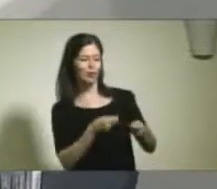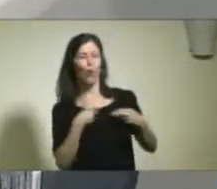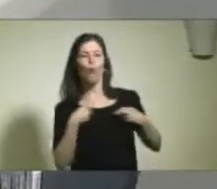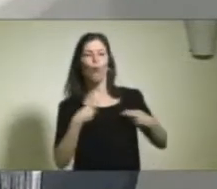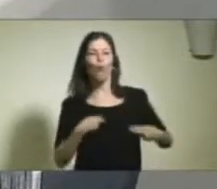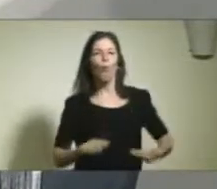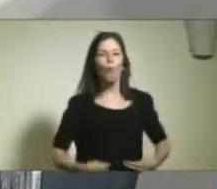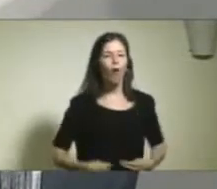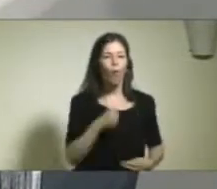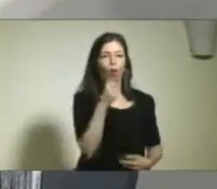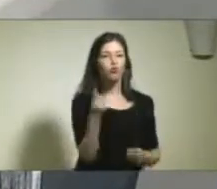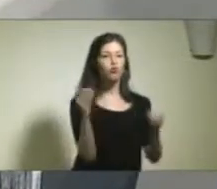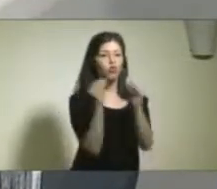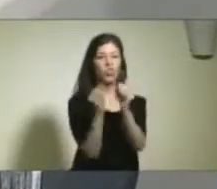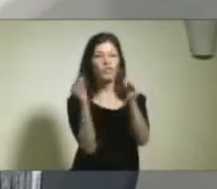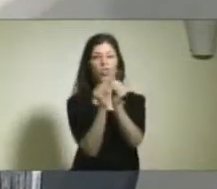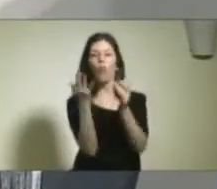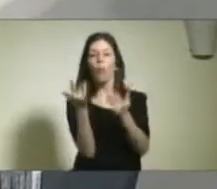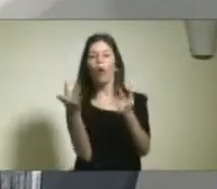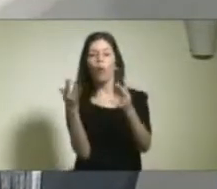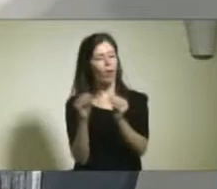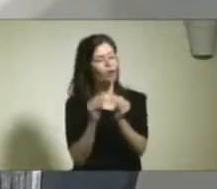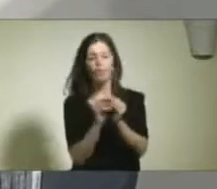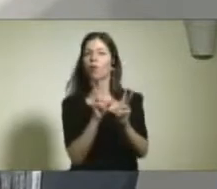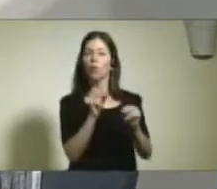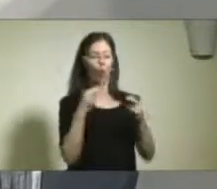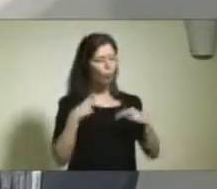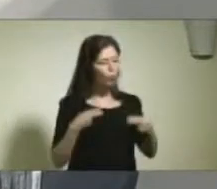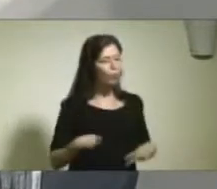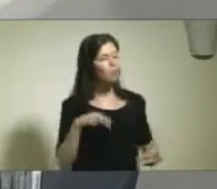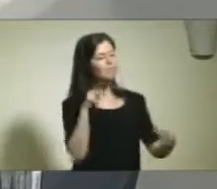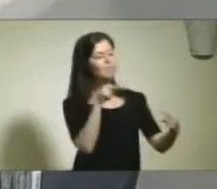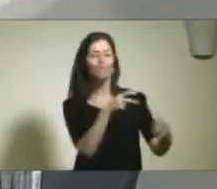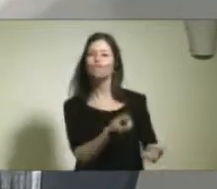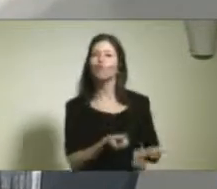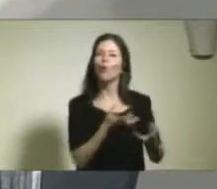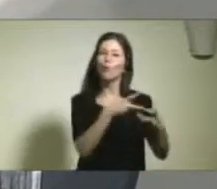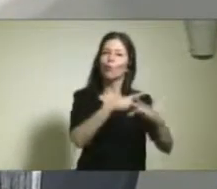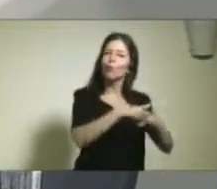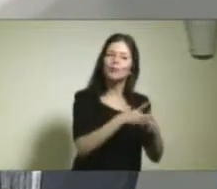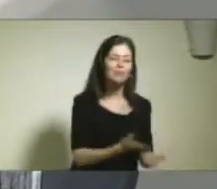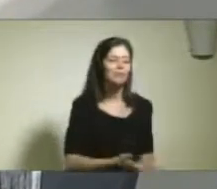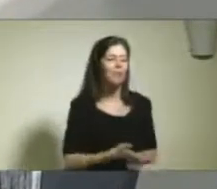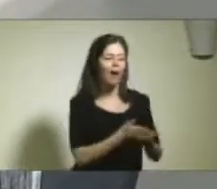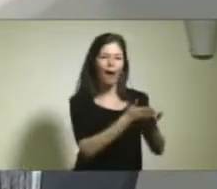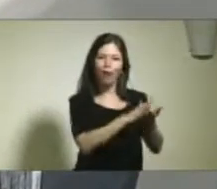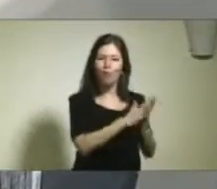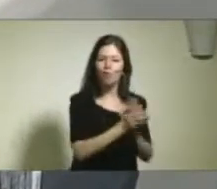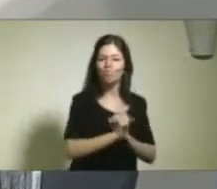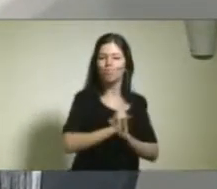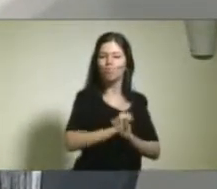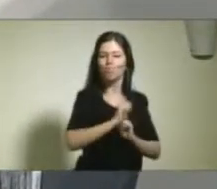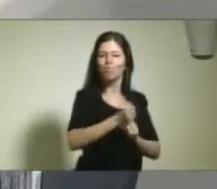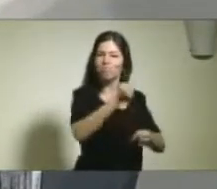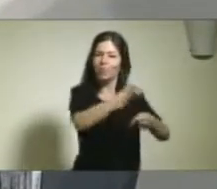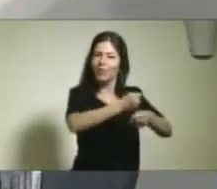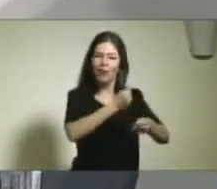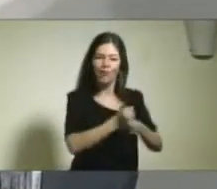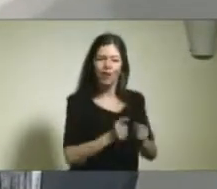toujours combien, plutôt en les aidant, en leur donnant des outils pour pouvoir produire sans